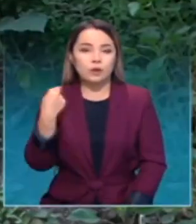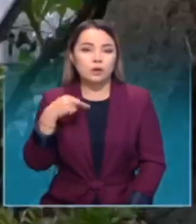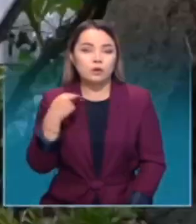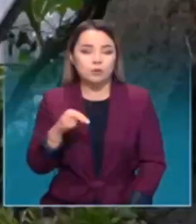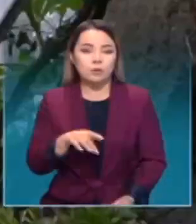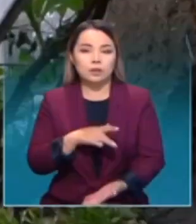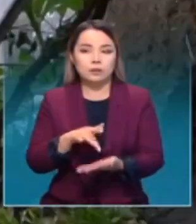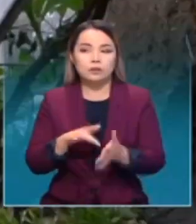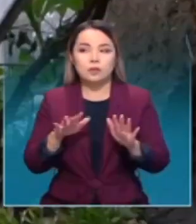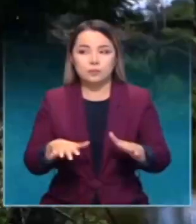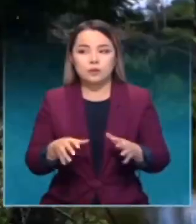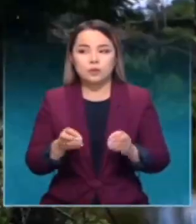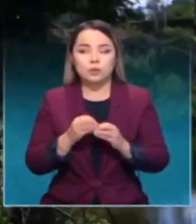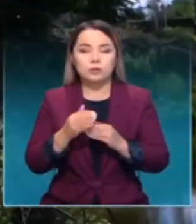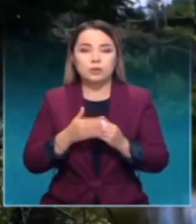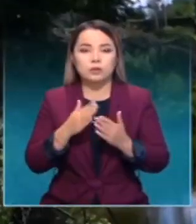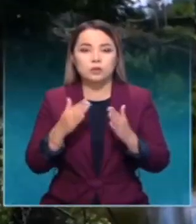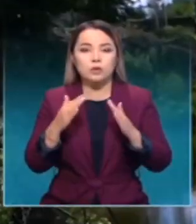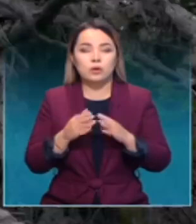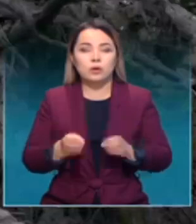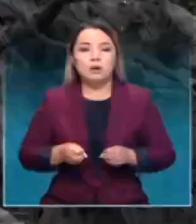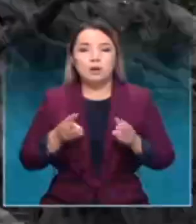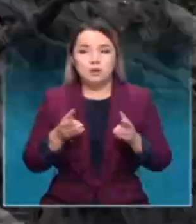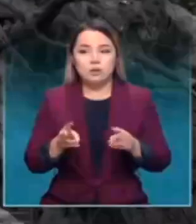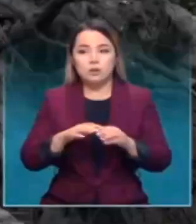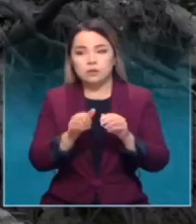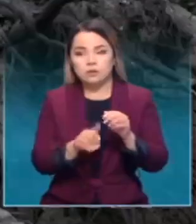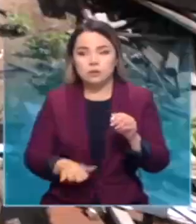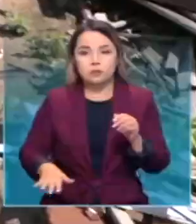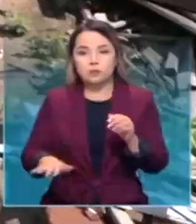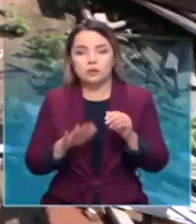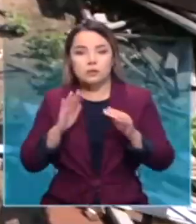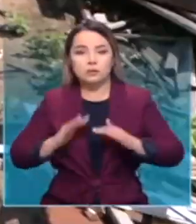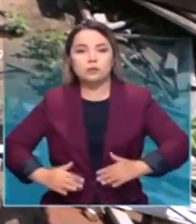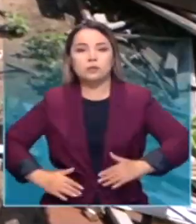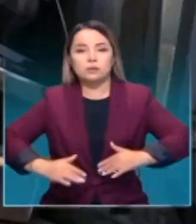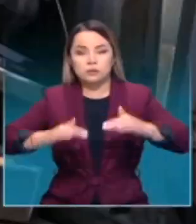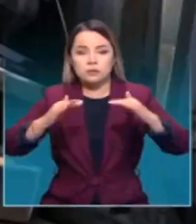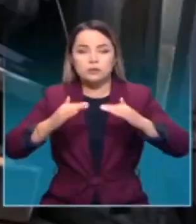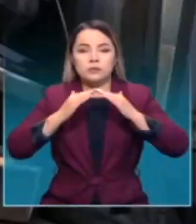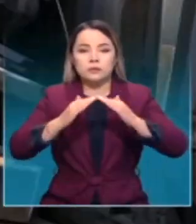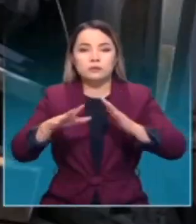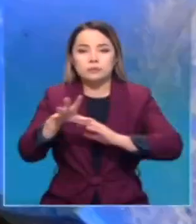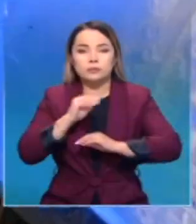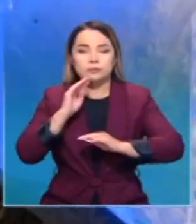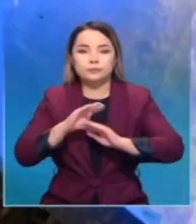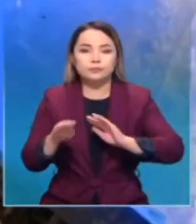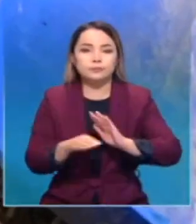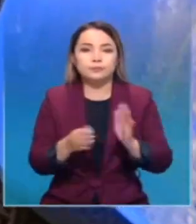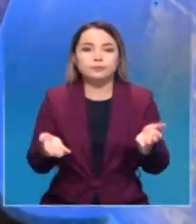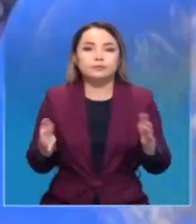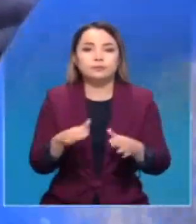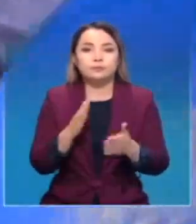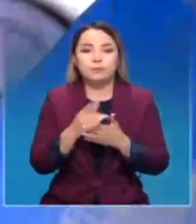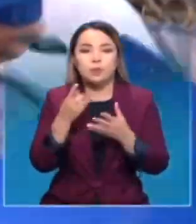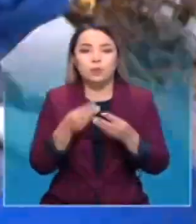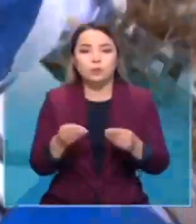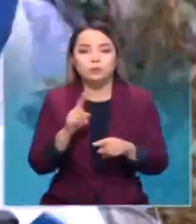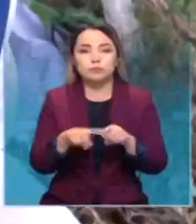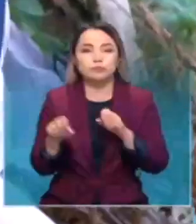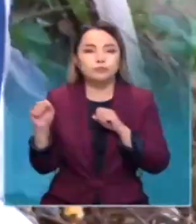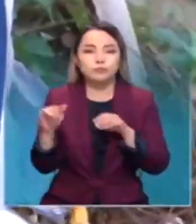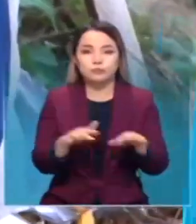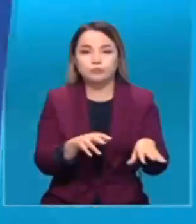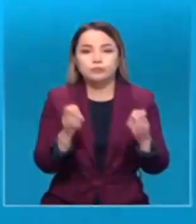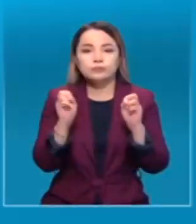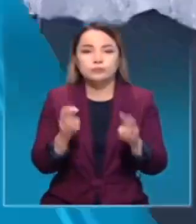Ақтөбеде ондаған үйге қауіп төніп тұр. Қарғалы өзені жағалауынан асып бірнеше қора жайды шайып кетті. Бір көктемде мынау кетеді ғой.